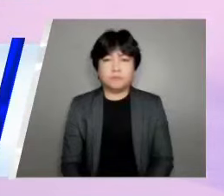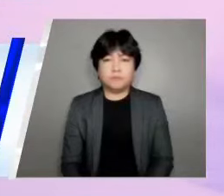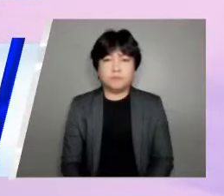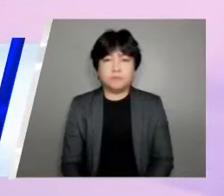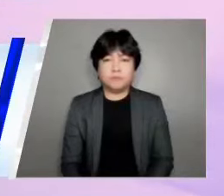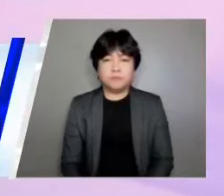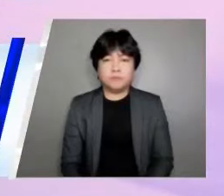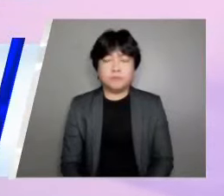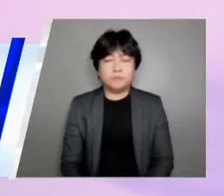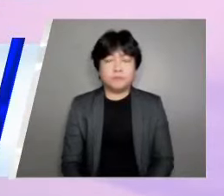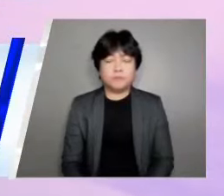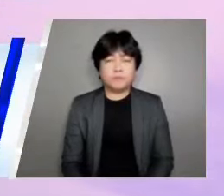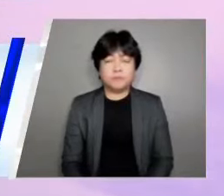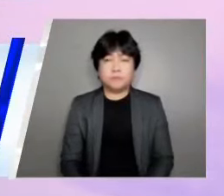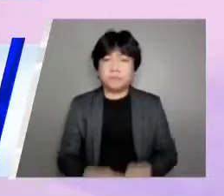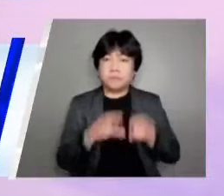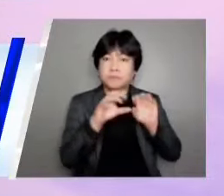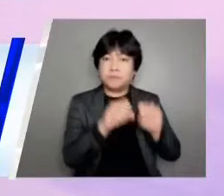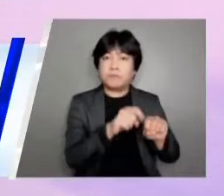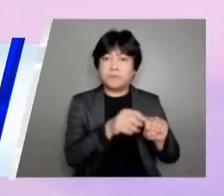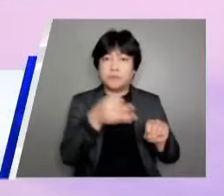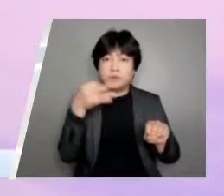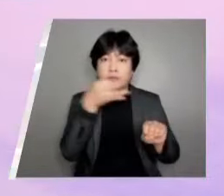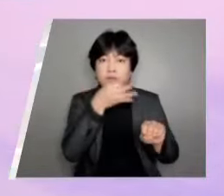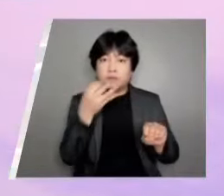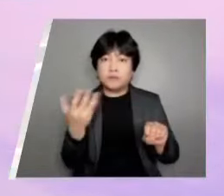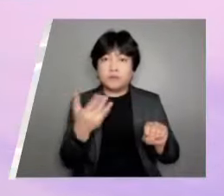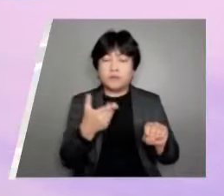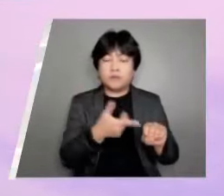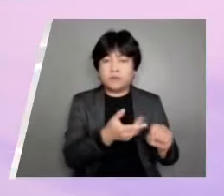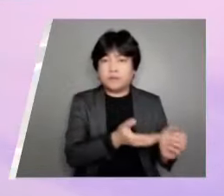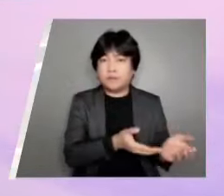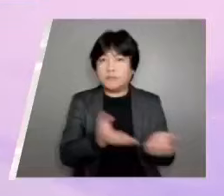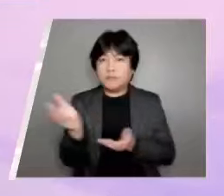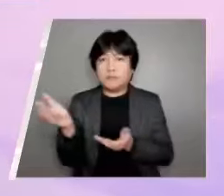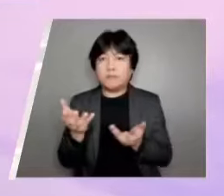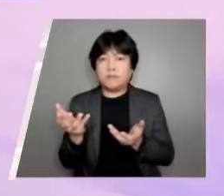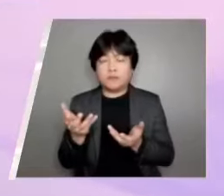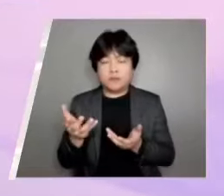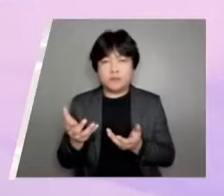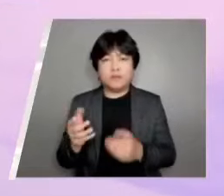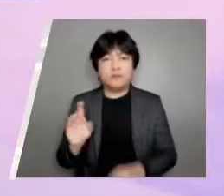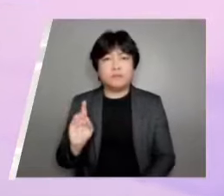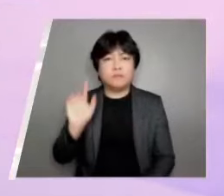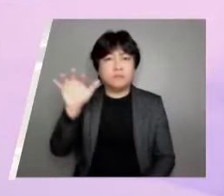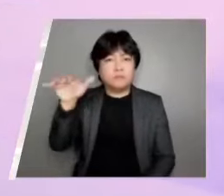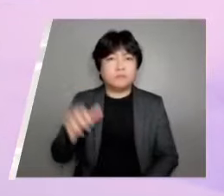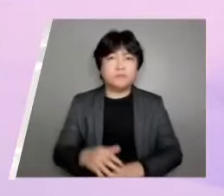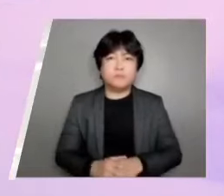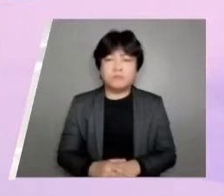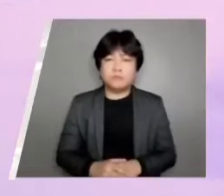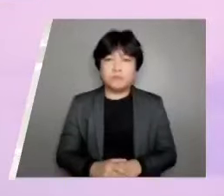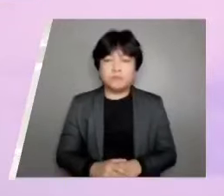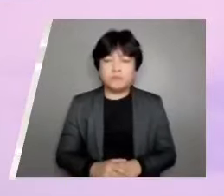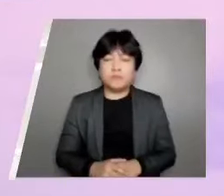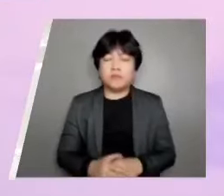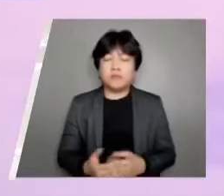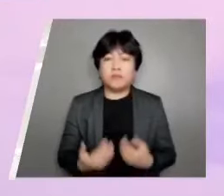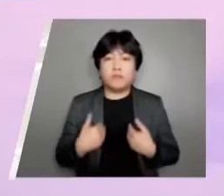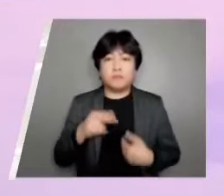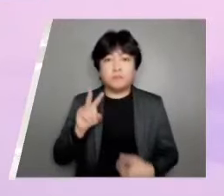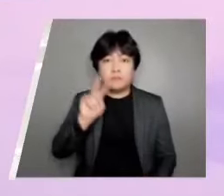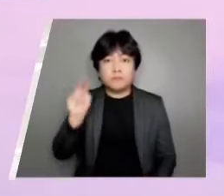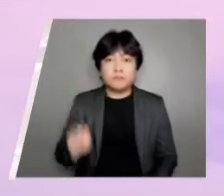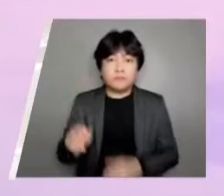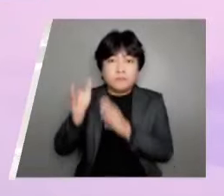marijuana sa ipinadalang parcel sa Dasmariñas, Cavite. Sa Pasay City naman, arestado ang isang Vietnamese national na nagbebenta umano ng